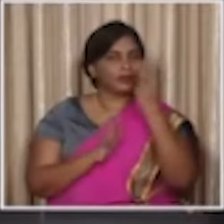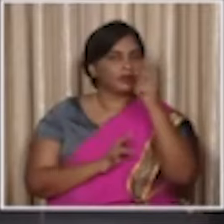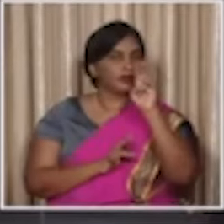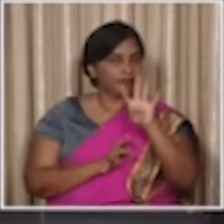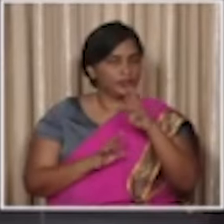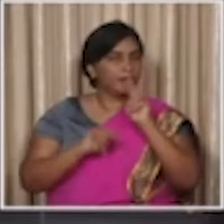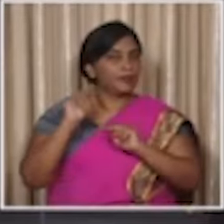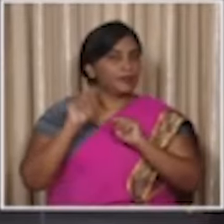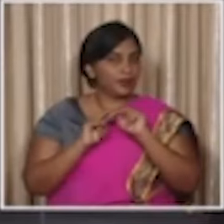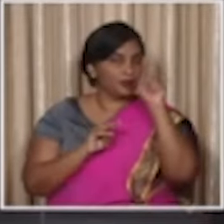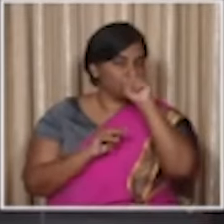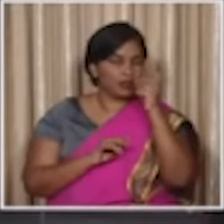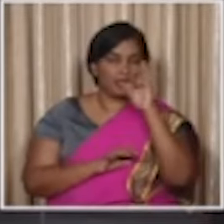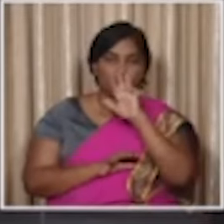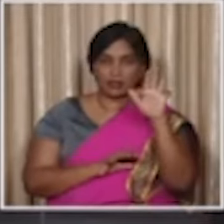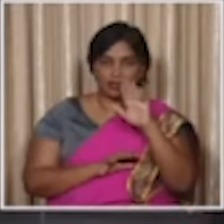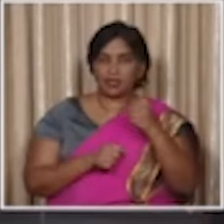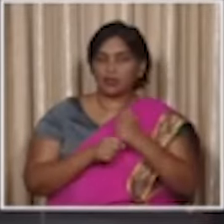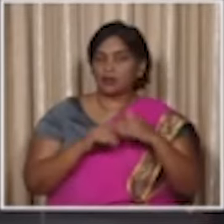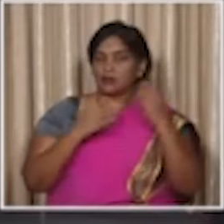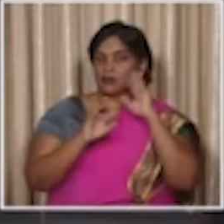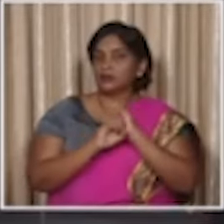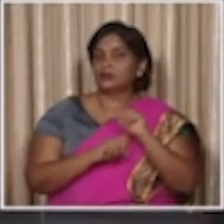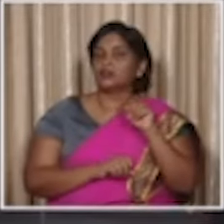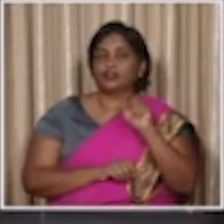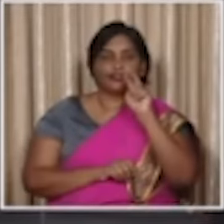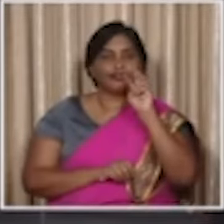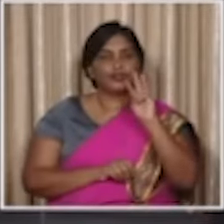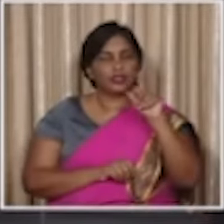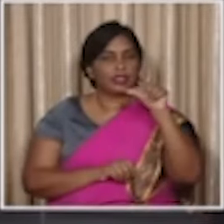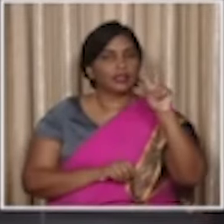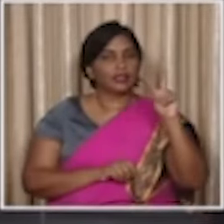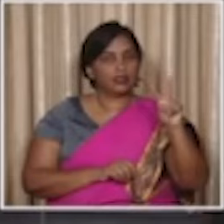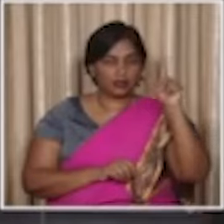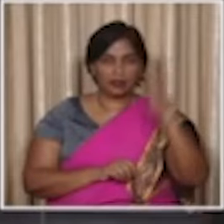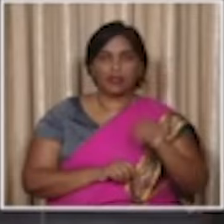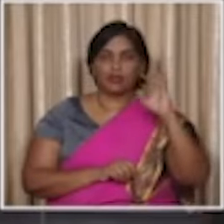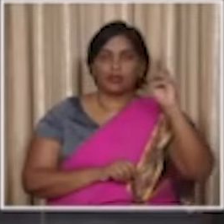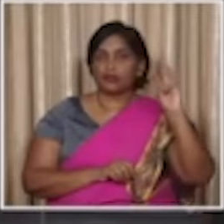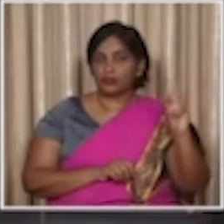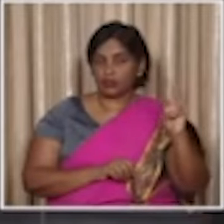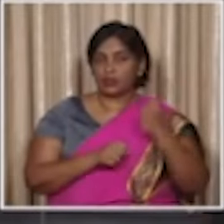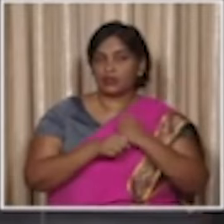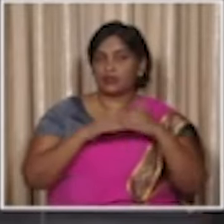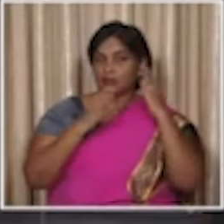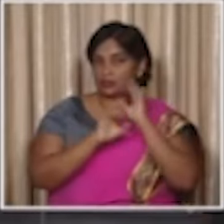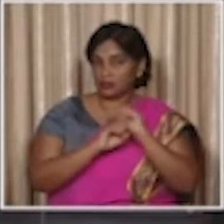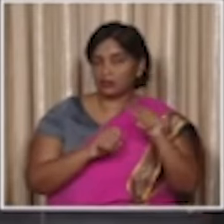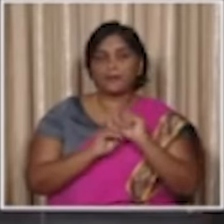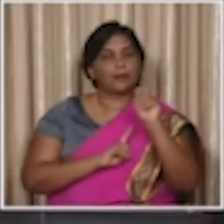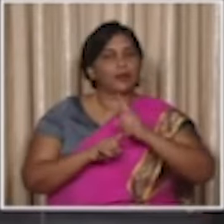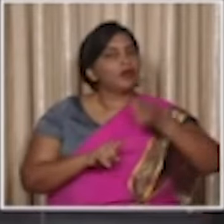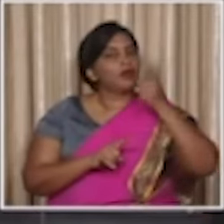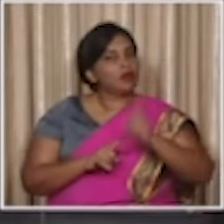2024 පෙබරවාරි මාසේ 19 වෙනිදා නිකුත් කරපු ගැසට් නිවේදනේ 23.72 ඇලීරක් 0.3 කියන ගැසට් නිවේදනේ අපි මේ පාර්ලිමේන්තුවේ